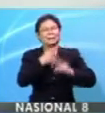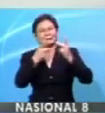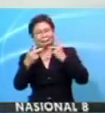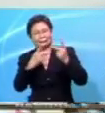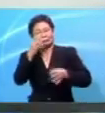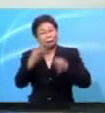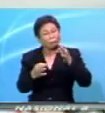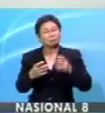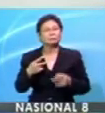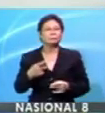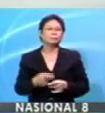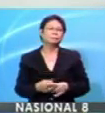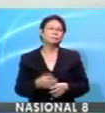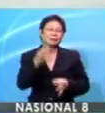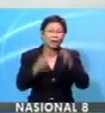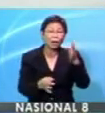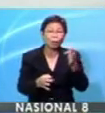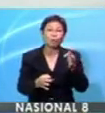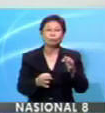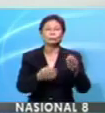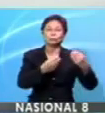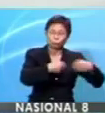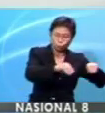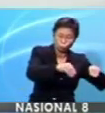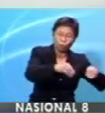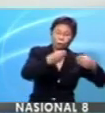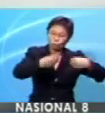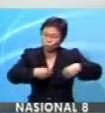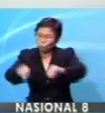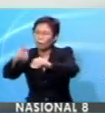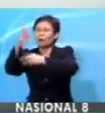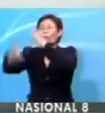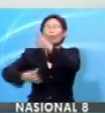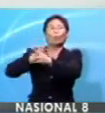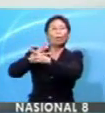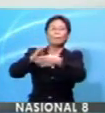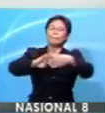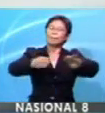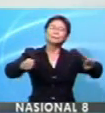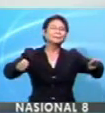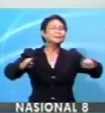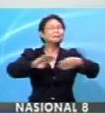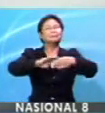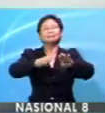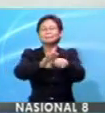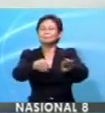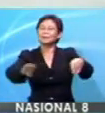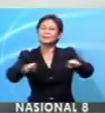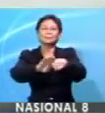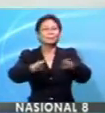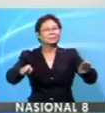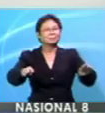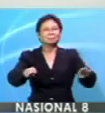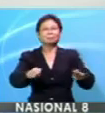kalau ianya dikira dapat memenuhi pasaran dunia soal bahasa tidak ada apa ni